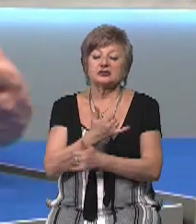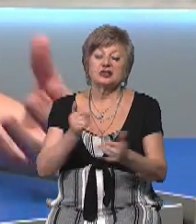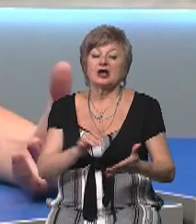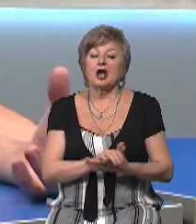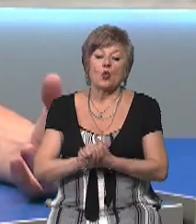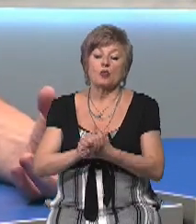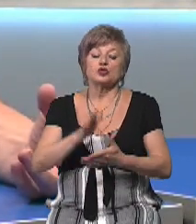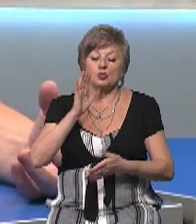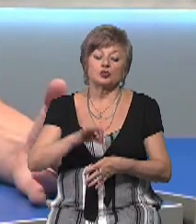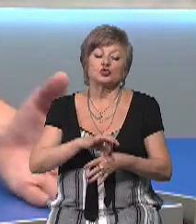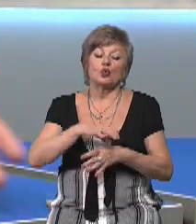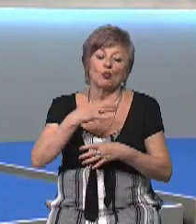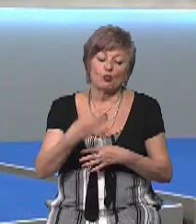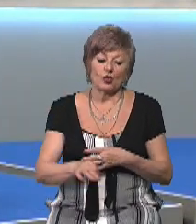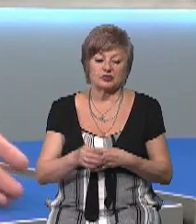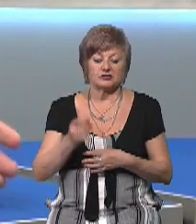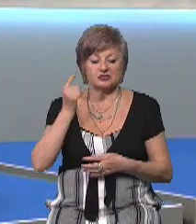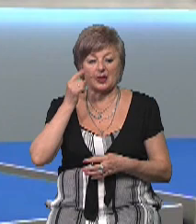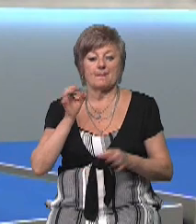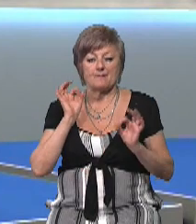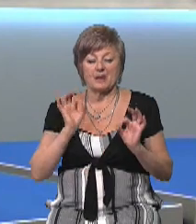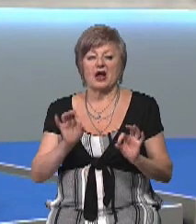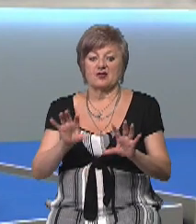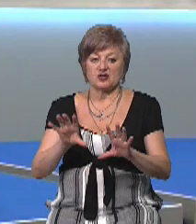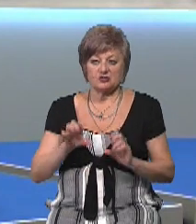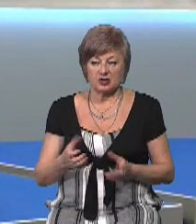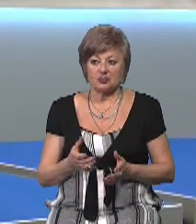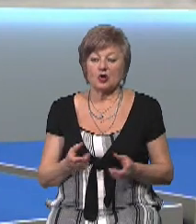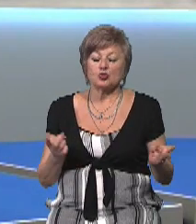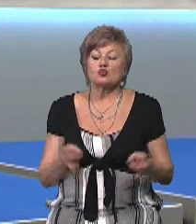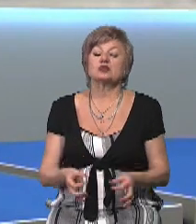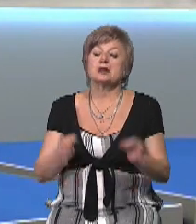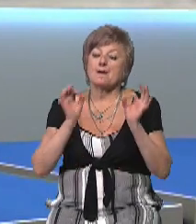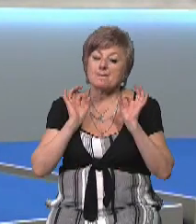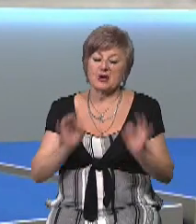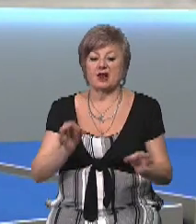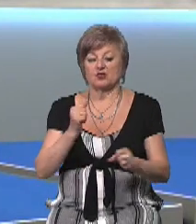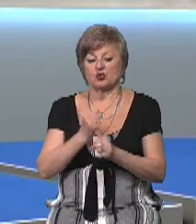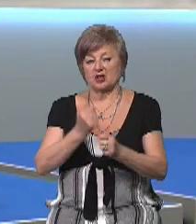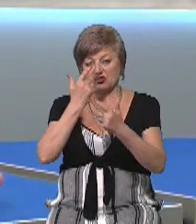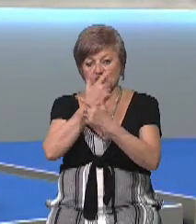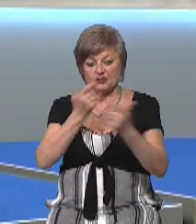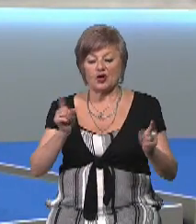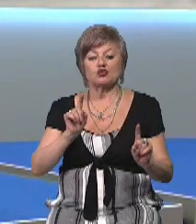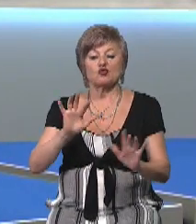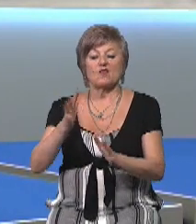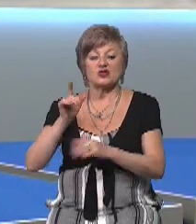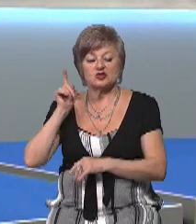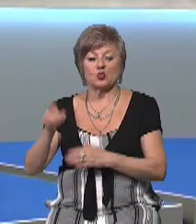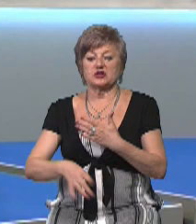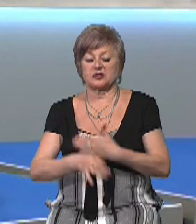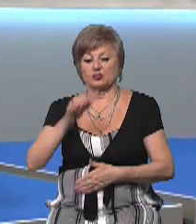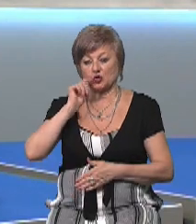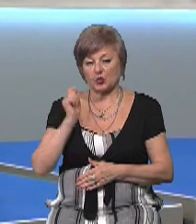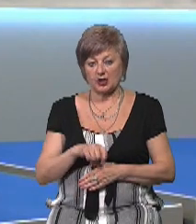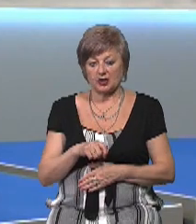потім болісно їх розвінчувати. Тому максимально от правдива інформація по подіям, які там відбуваються на сході України,